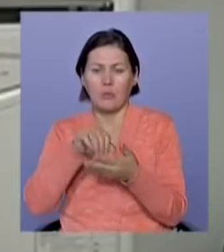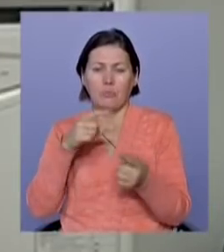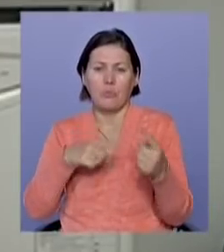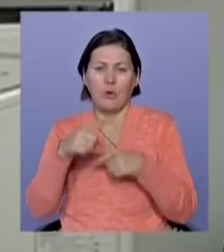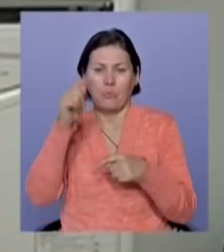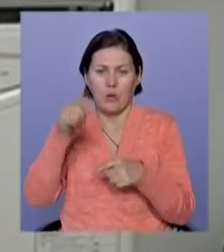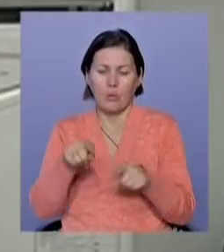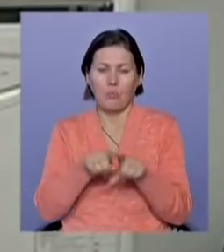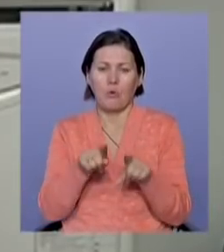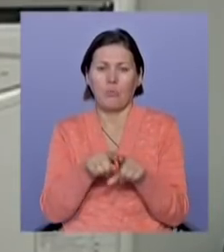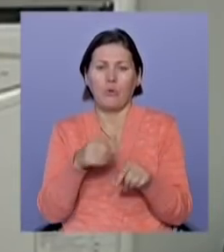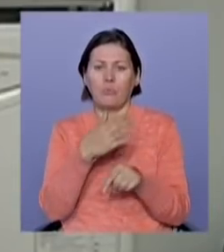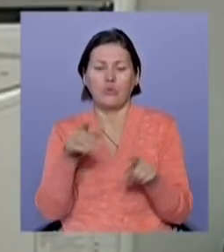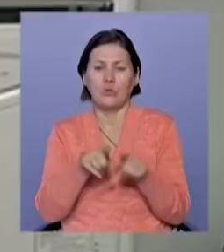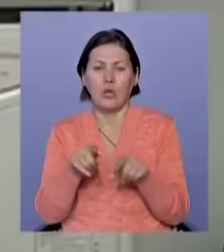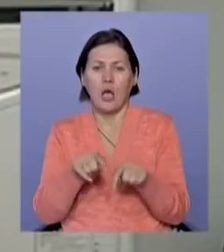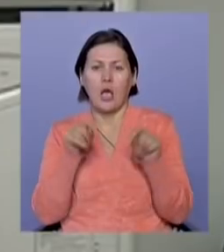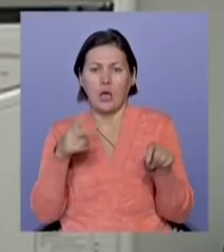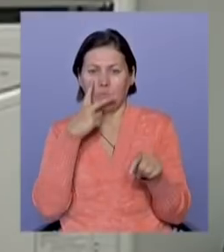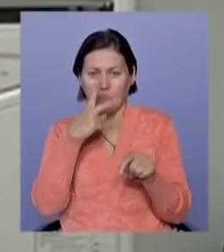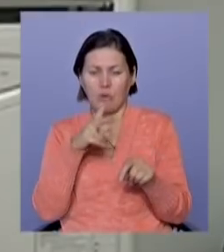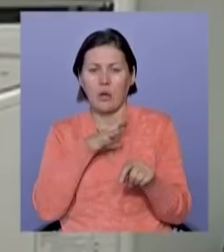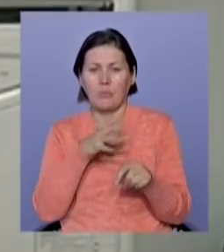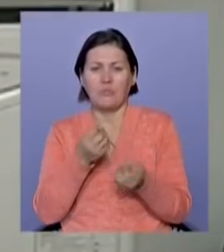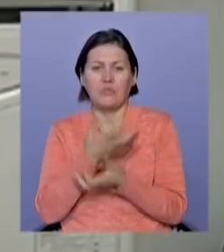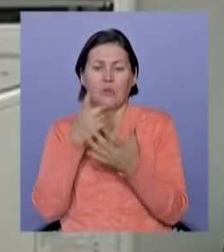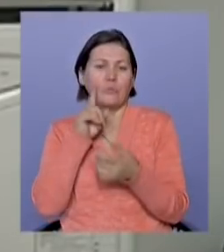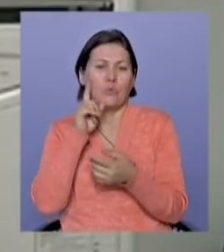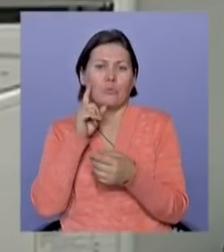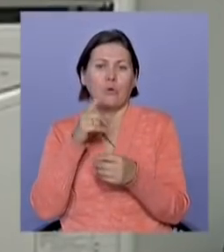келе жатыр. Ол мына ашық жасыл түспен боялған.